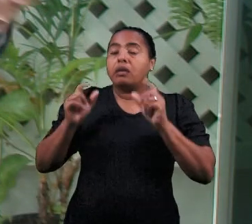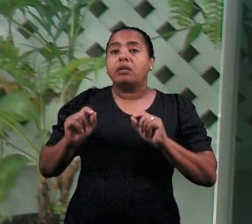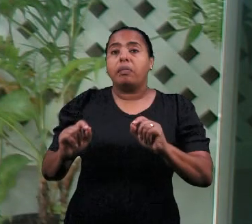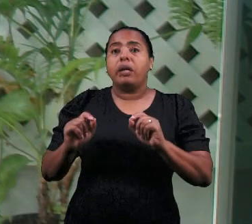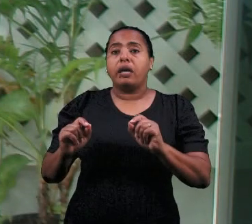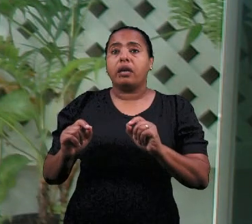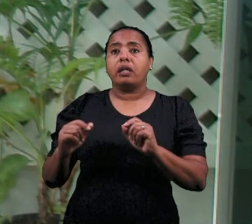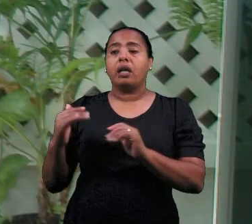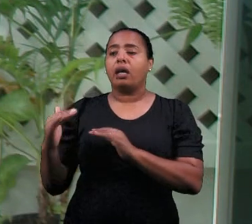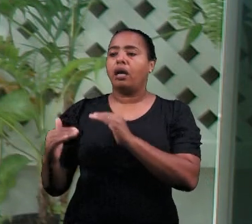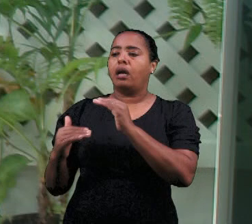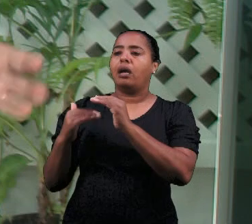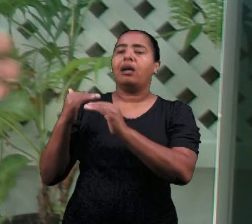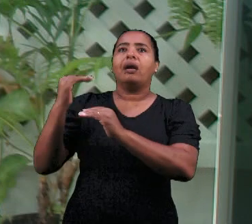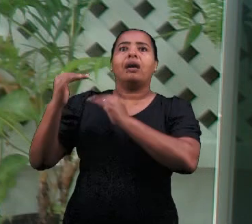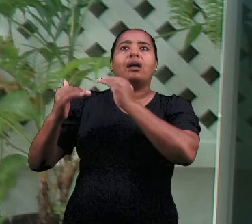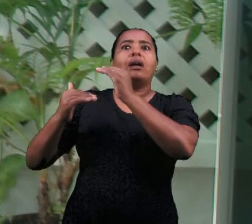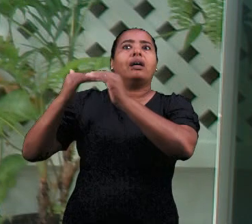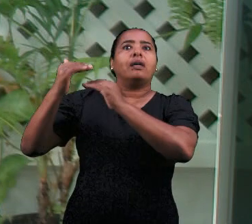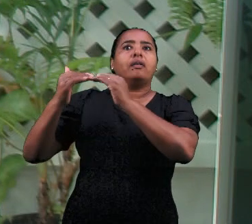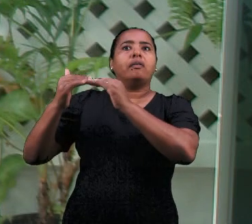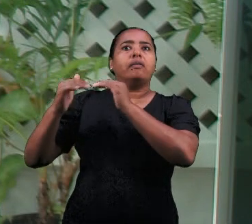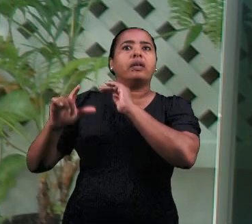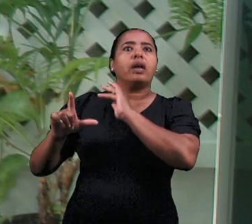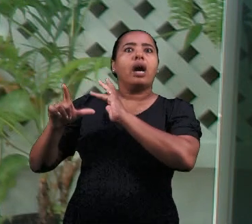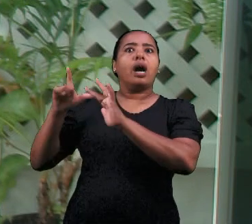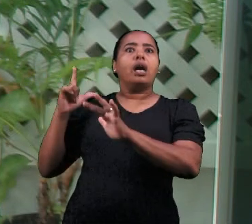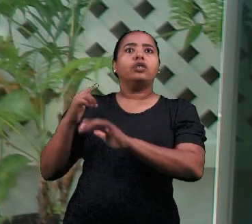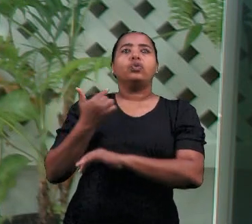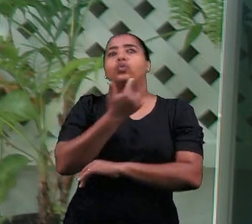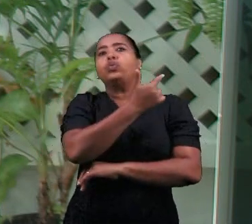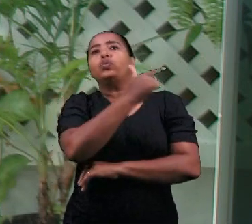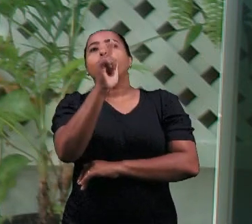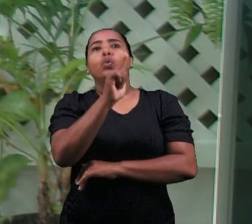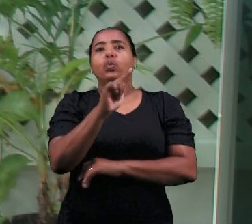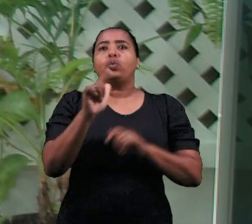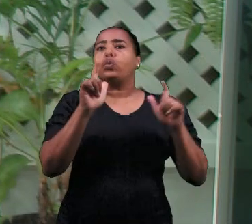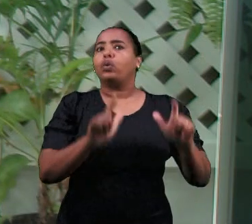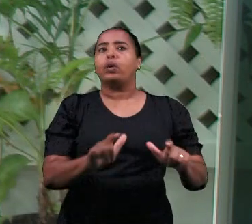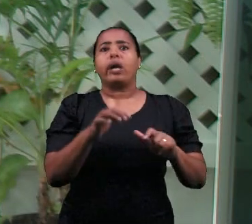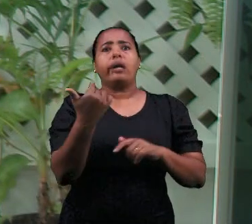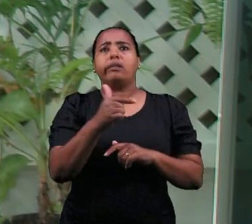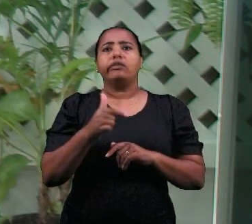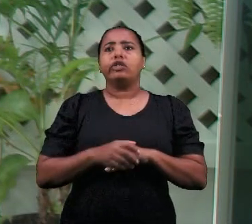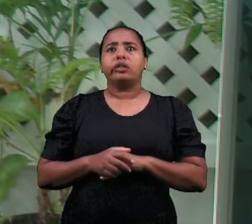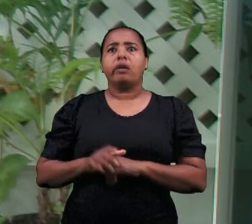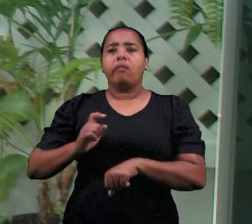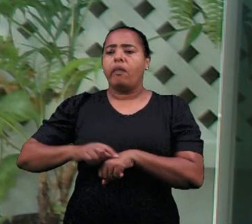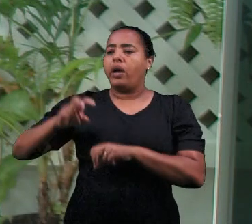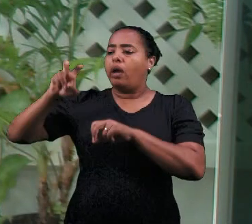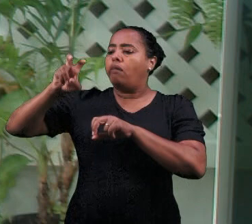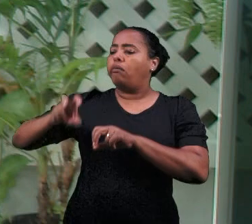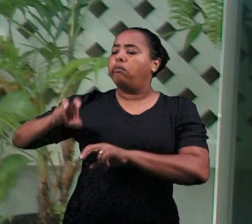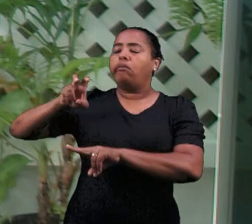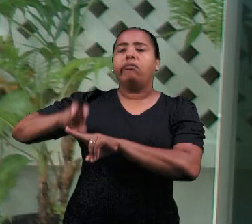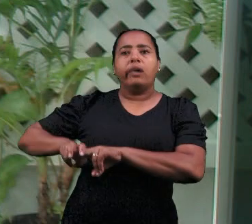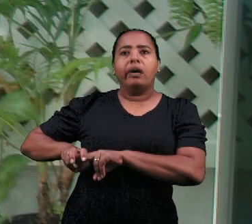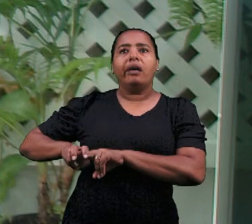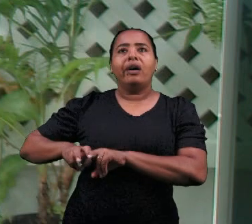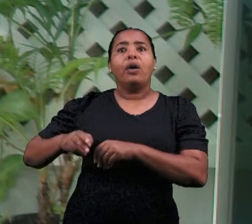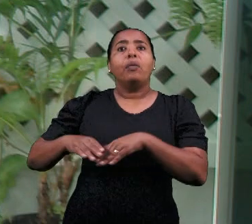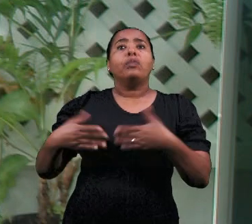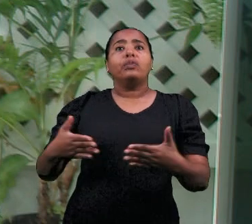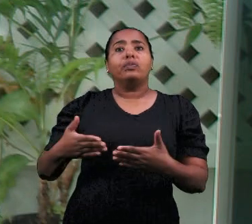quelques limitations, mais nous, nous, nous commençons à voir qu'il y a un